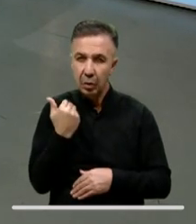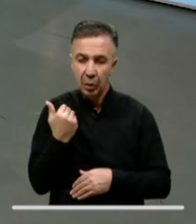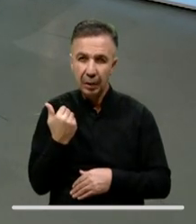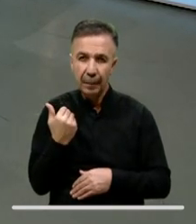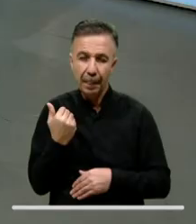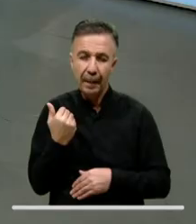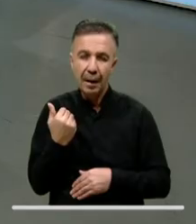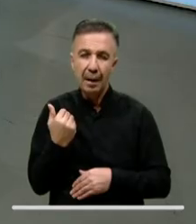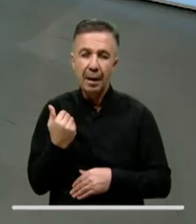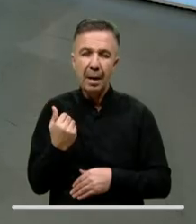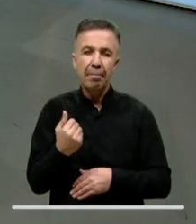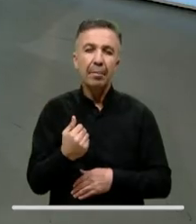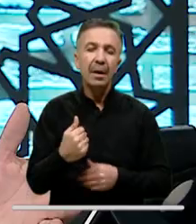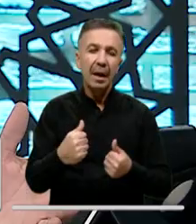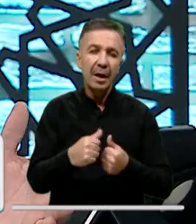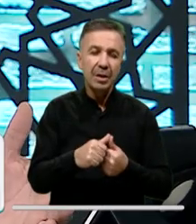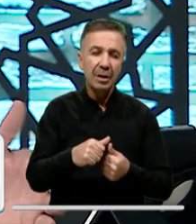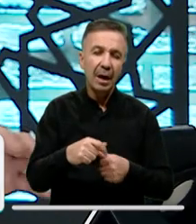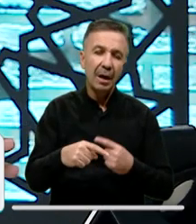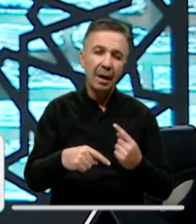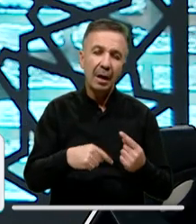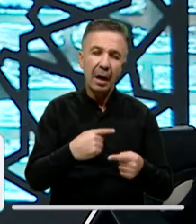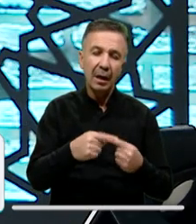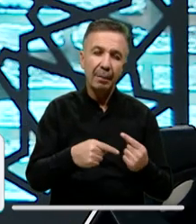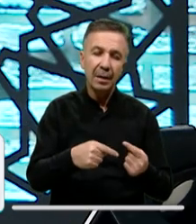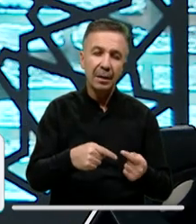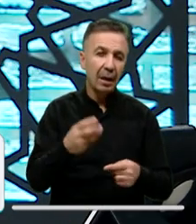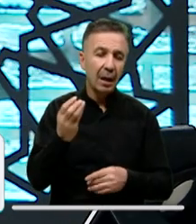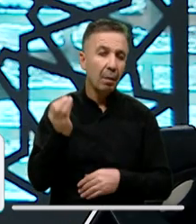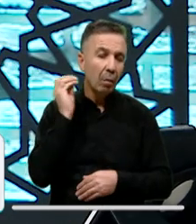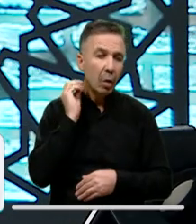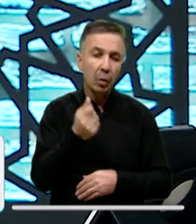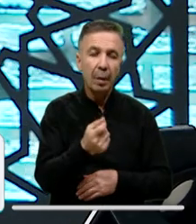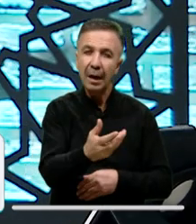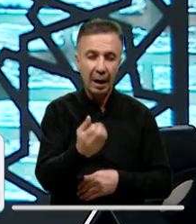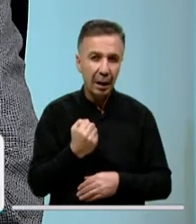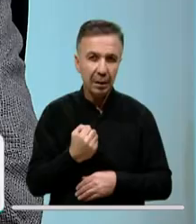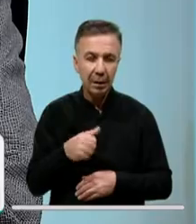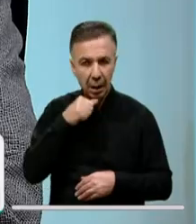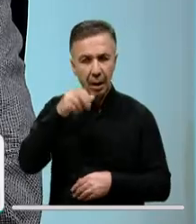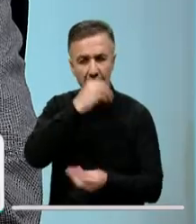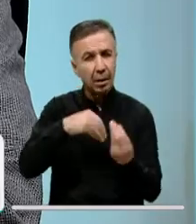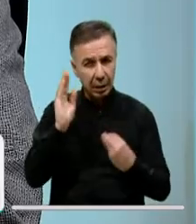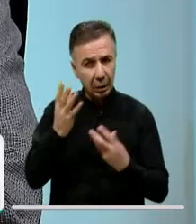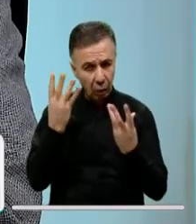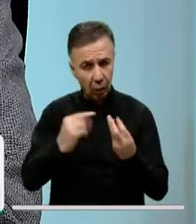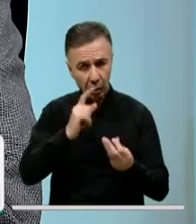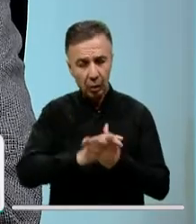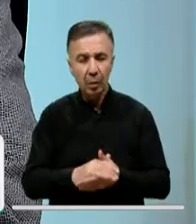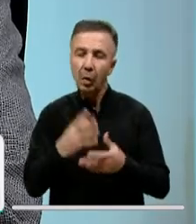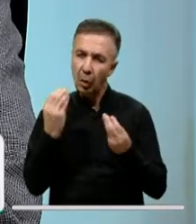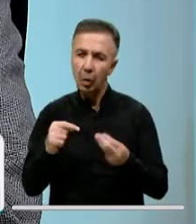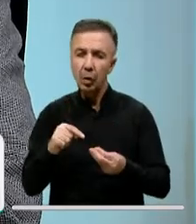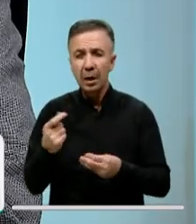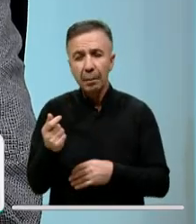bile bir eşinden, dostundan faizsiz şekilde borç aldı. Gidebilir mi? Elbette ki. Yani şu anda gücü